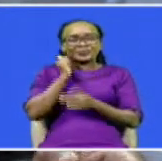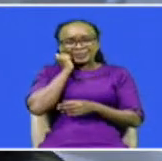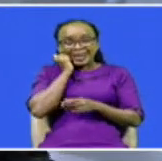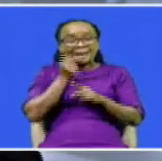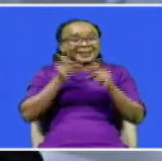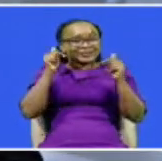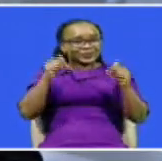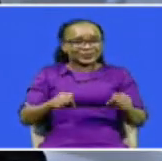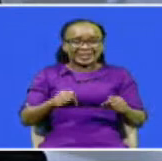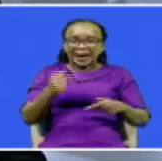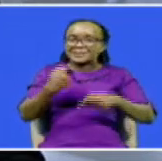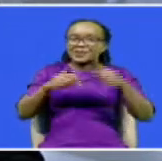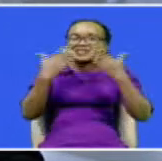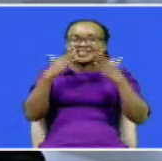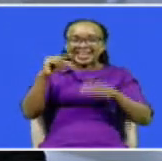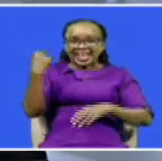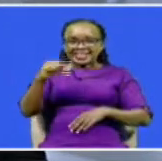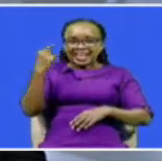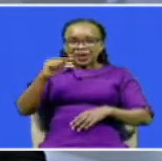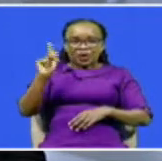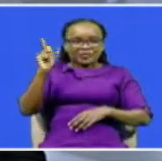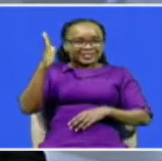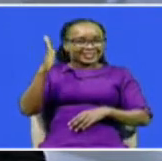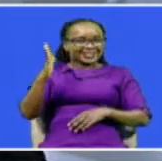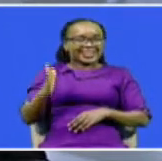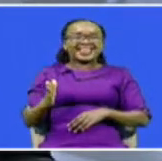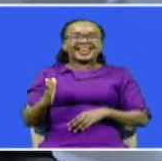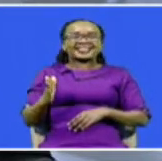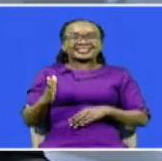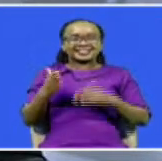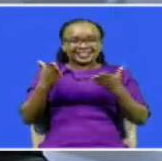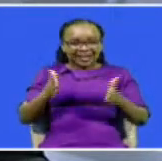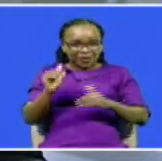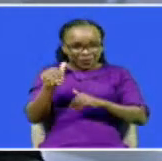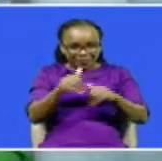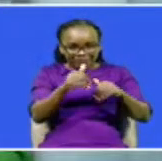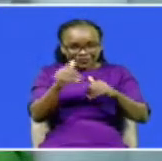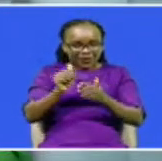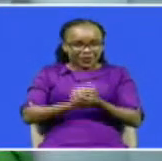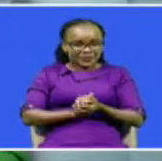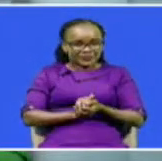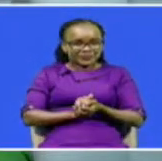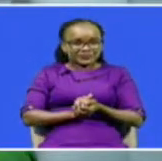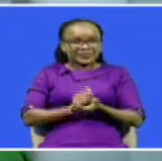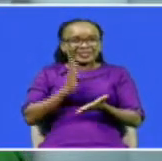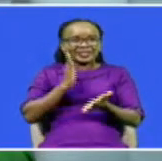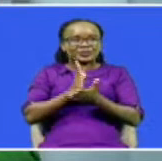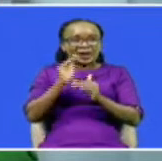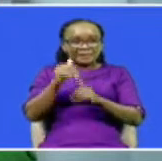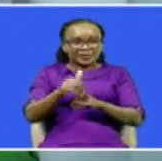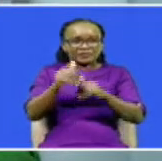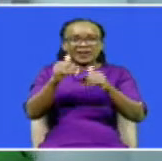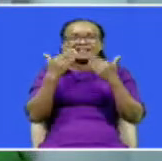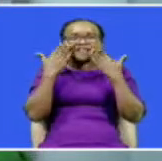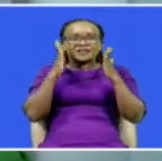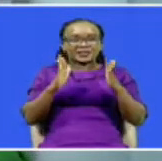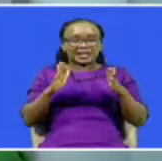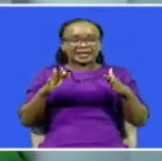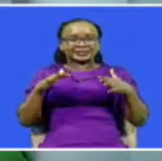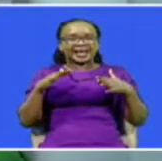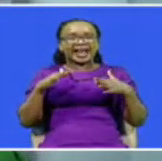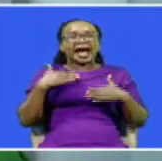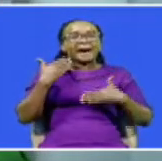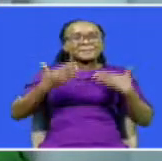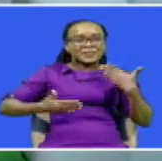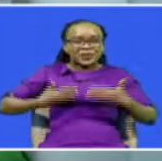leo ameshinda dhahabu ya kwanza kwa Kenya Jumuiya ya Madola. Wewe umefuatilia? Nimefuatilia kaka, na ninajivunia